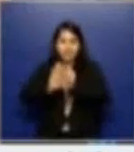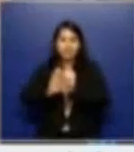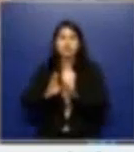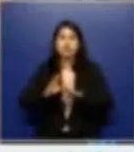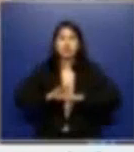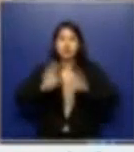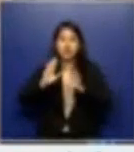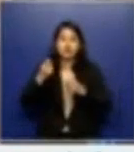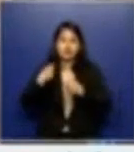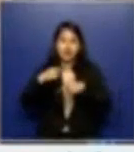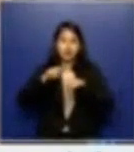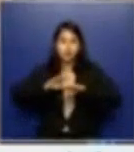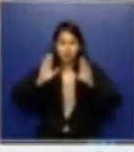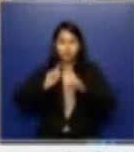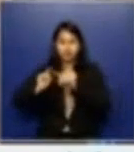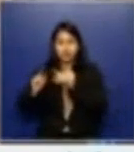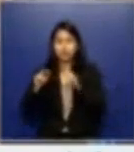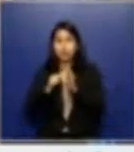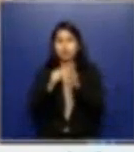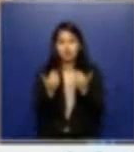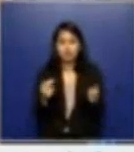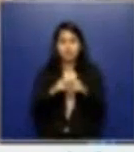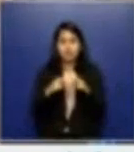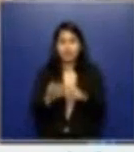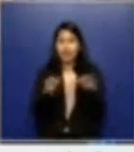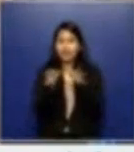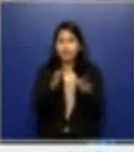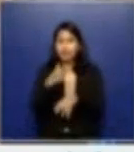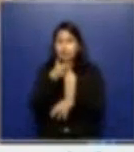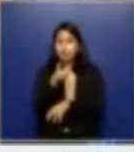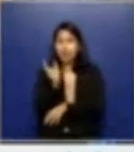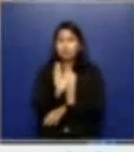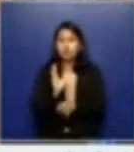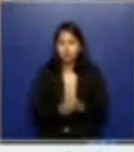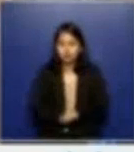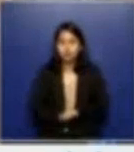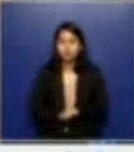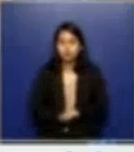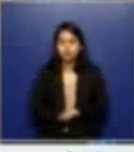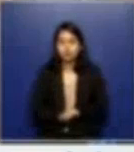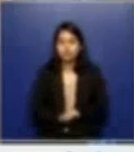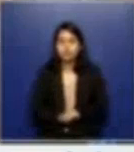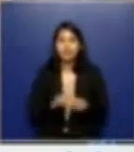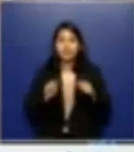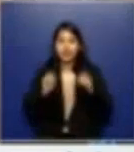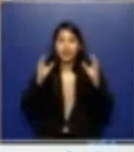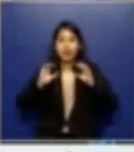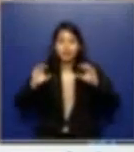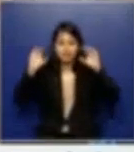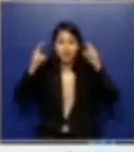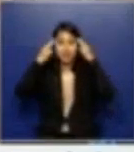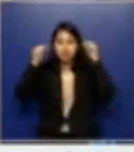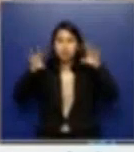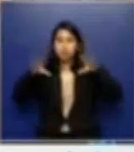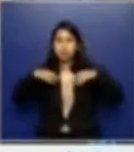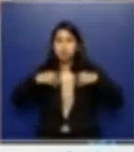อย่างนี้แหละครับนี่คือสภาพปัจจุบันไม่ต้องอธิบายมากแต่รัฐบาลโดยท่านนายกท่านก็ไม่ย